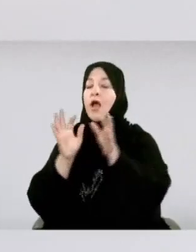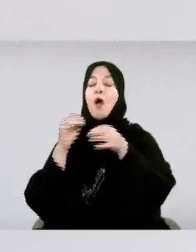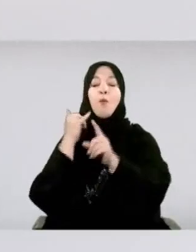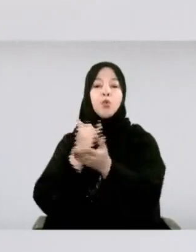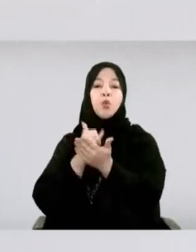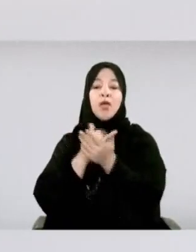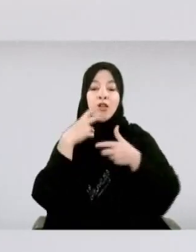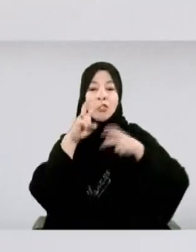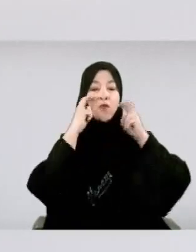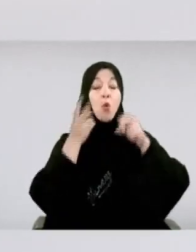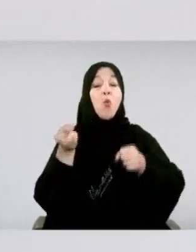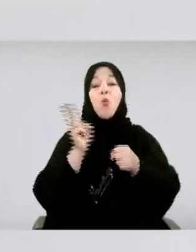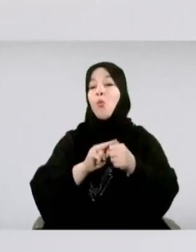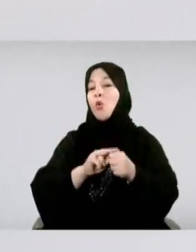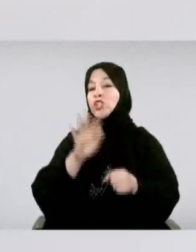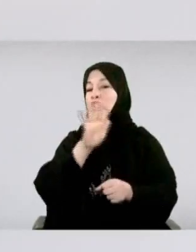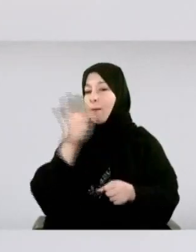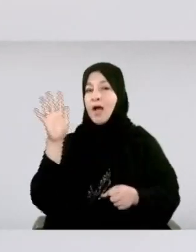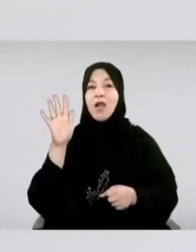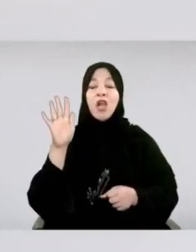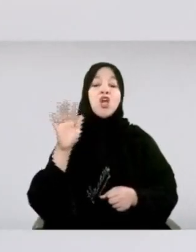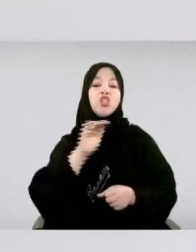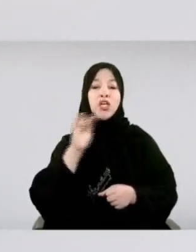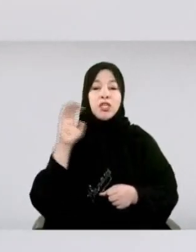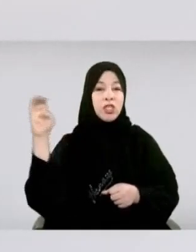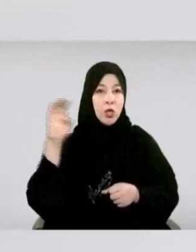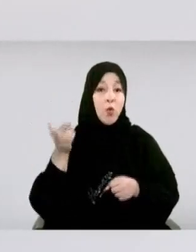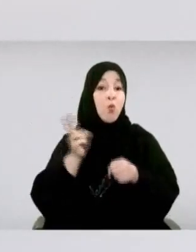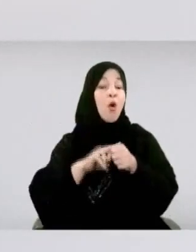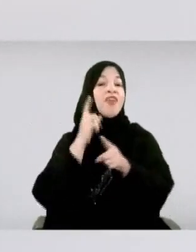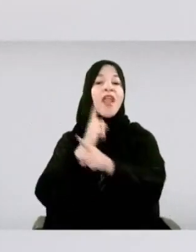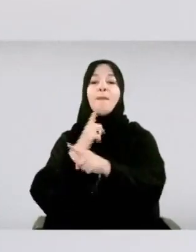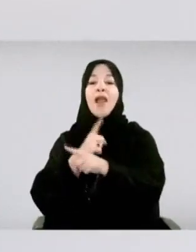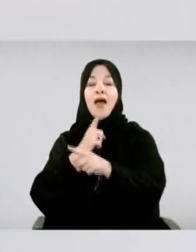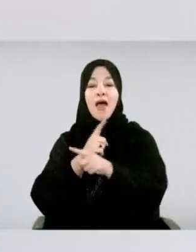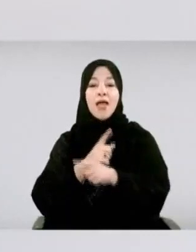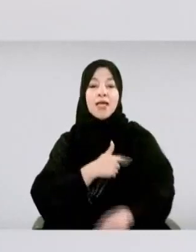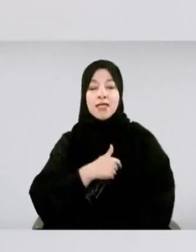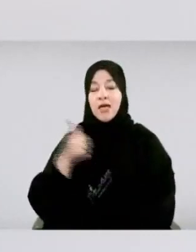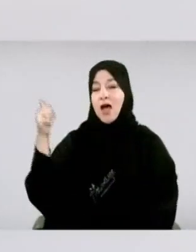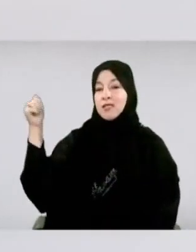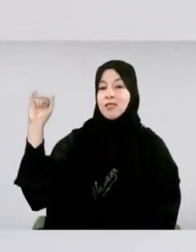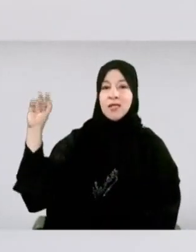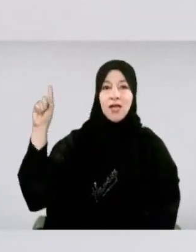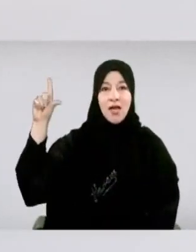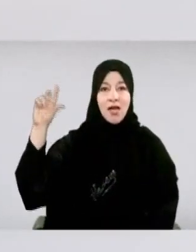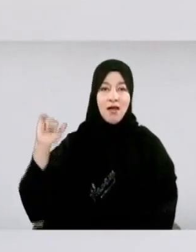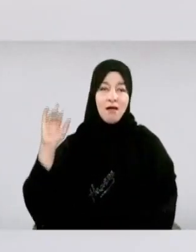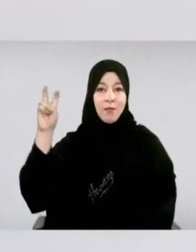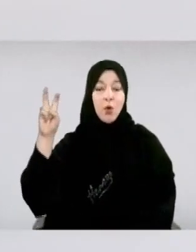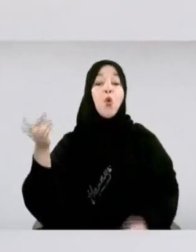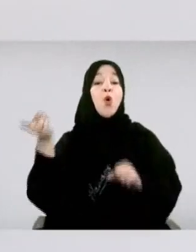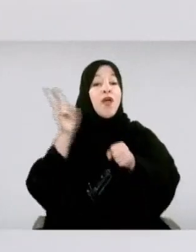العلمية ومديرية شمال شرقية. طبعا ما أنسى الشكر للأستاذة الملهمة والمبدعة أستاذة أصيلة السباعي